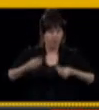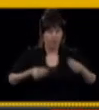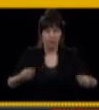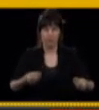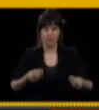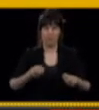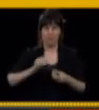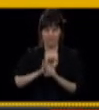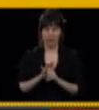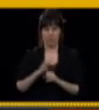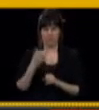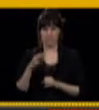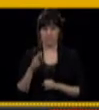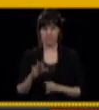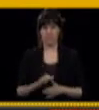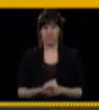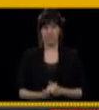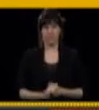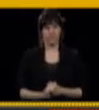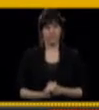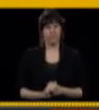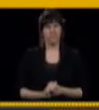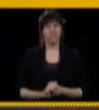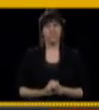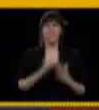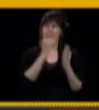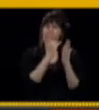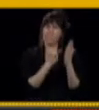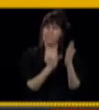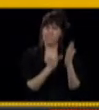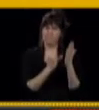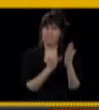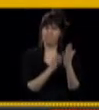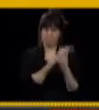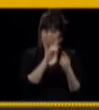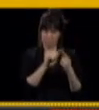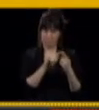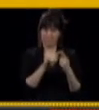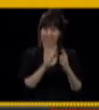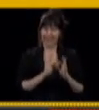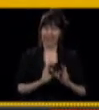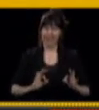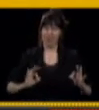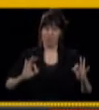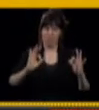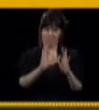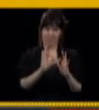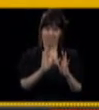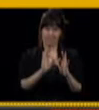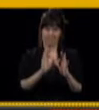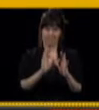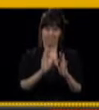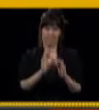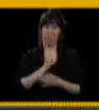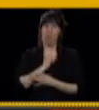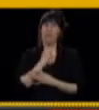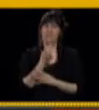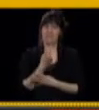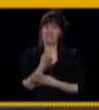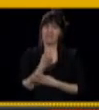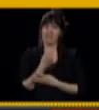une consigne qui devient importante et puis je vous avais promis de vous dire tout le temps toute la vérité